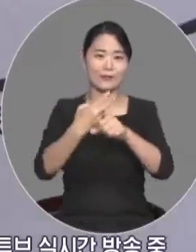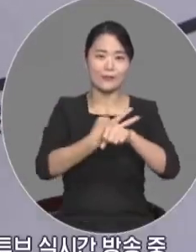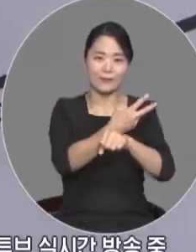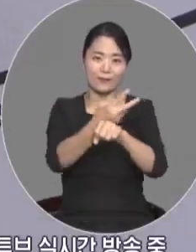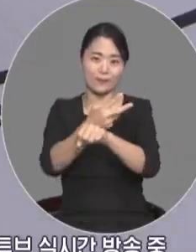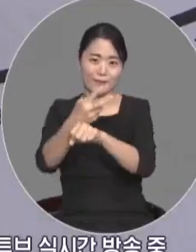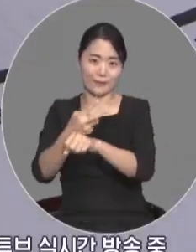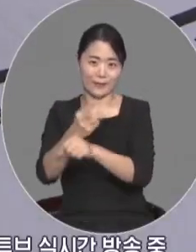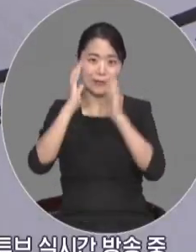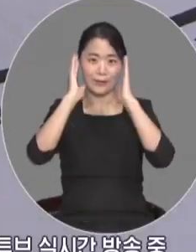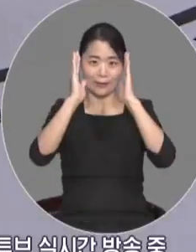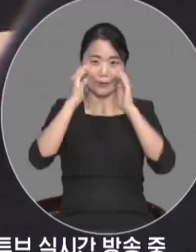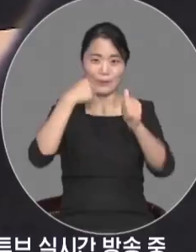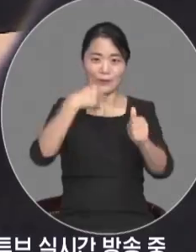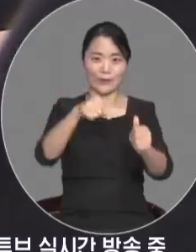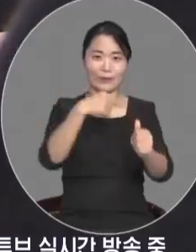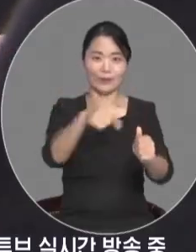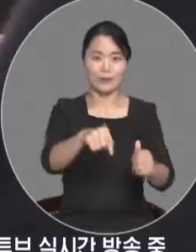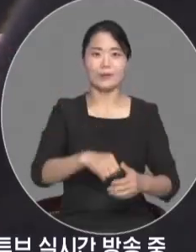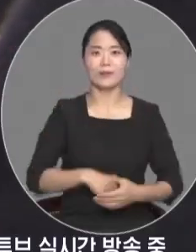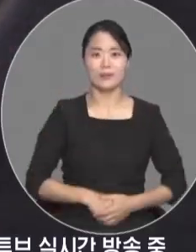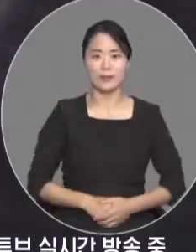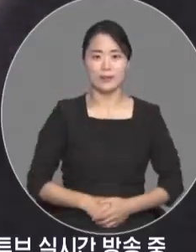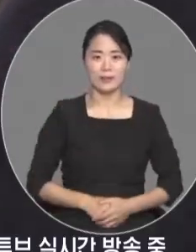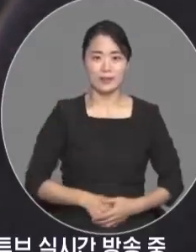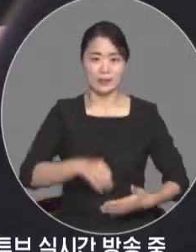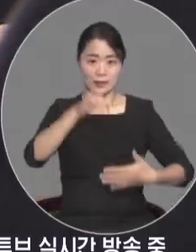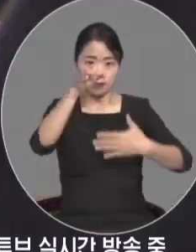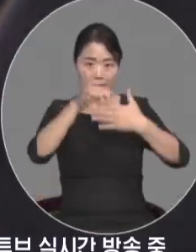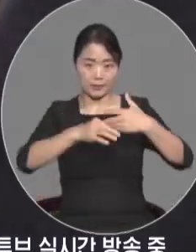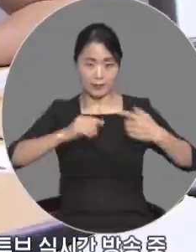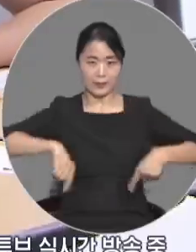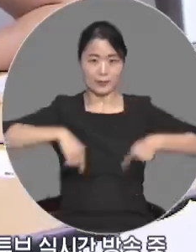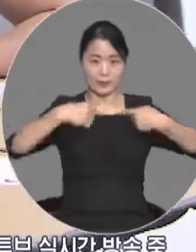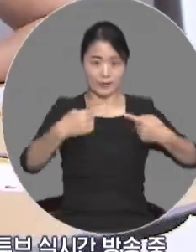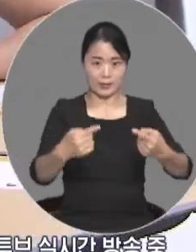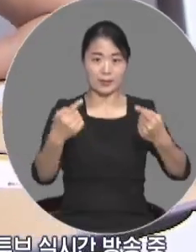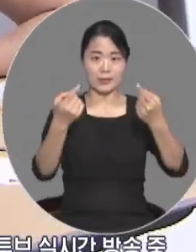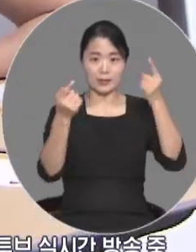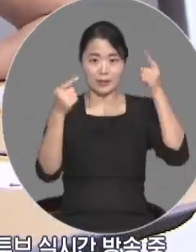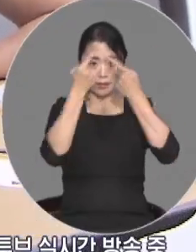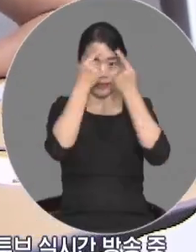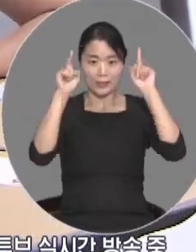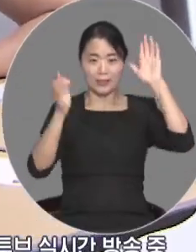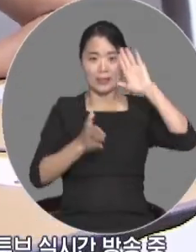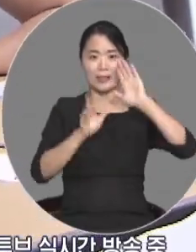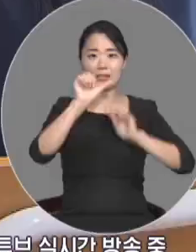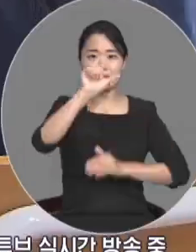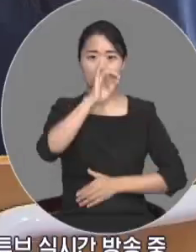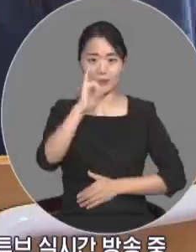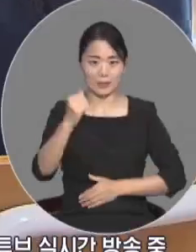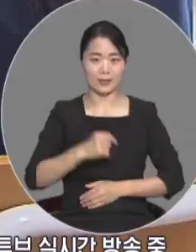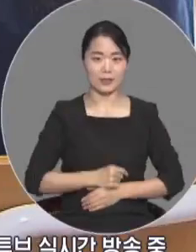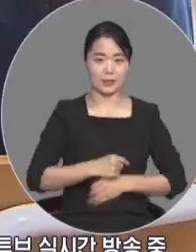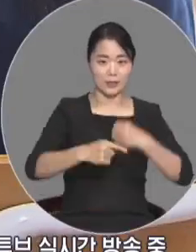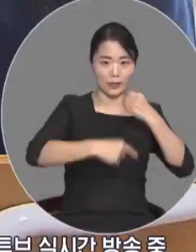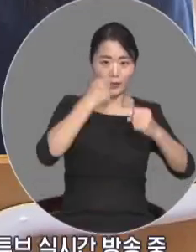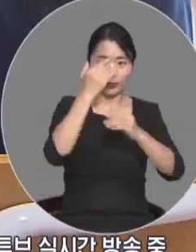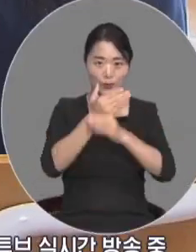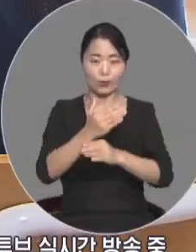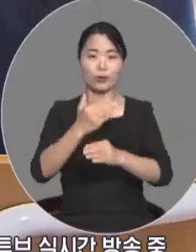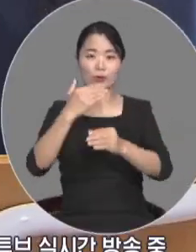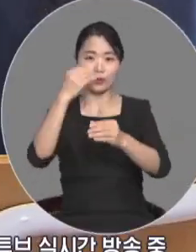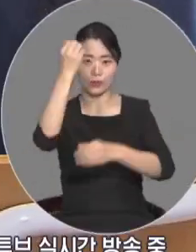가르쳐줍니다. 이 학교의 멘토링 프로그램에 참여하는 대학생은 5명. 학년별로 반을 나눠 공부를 도와주는